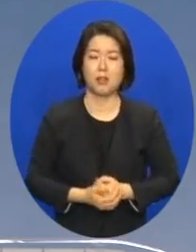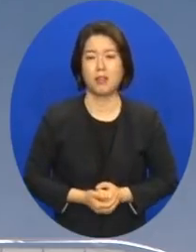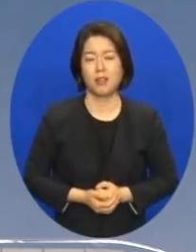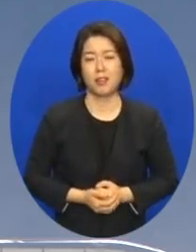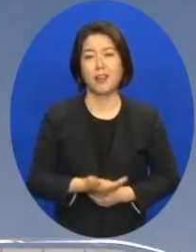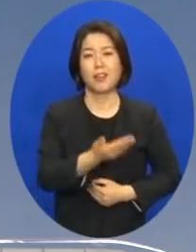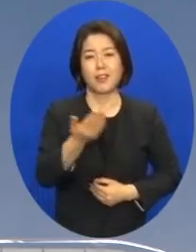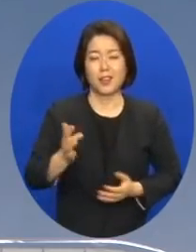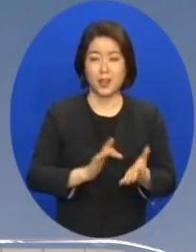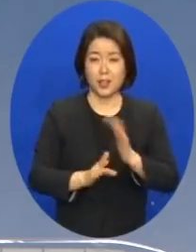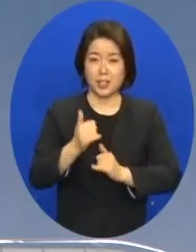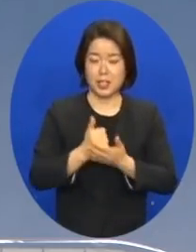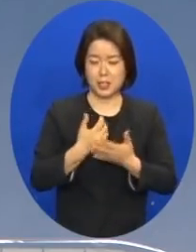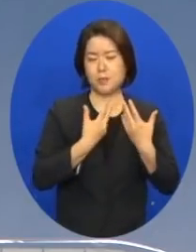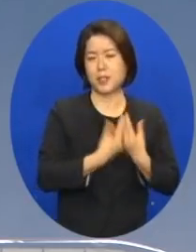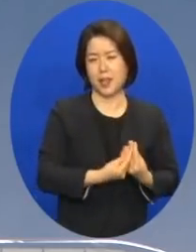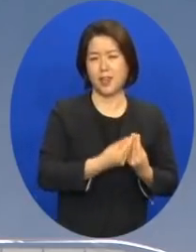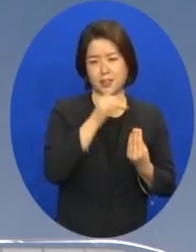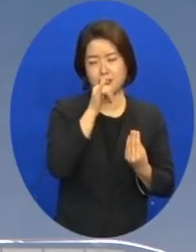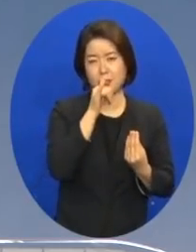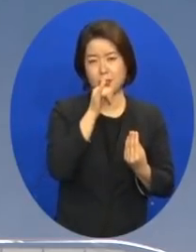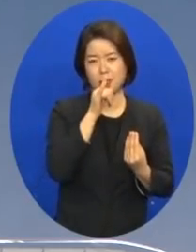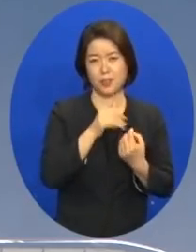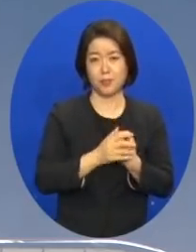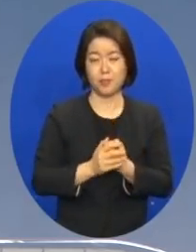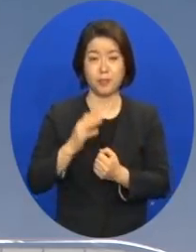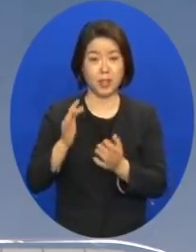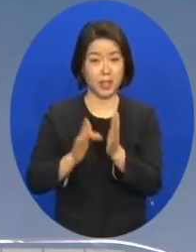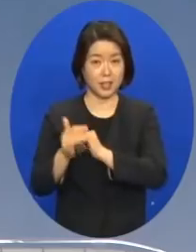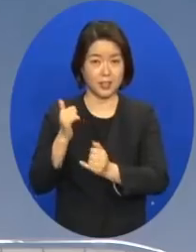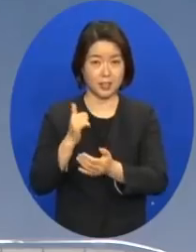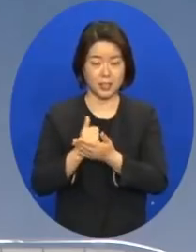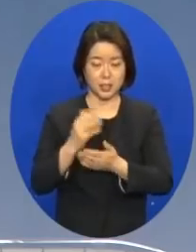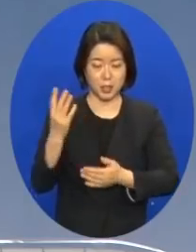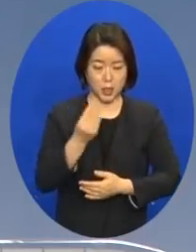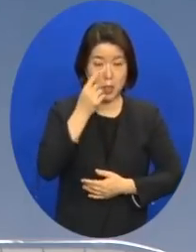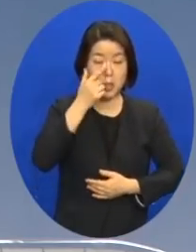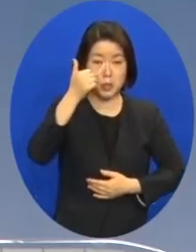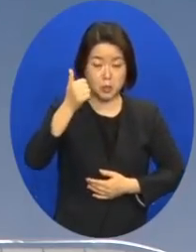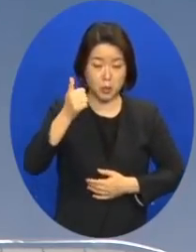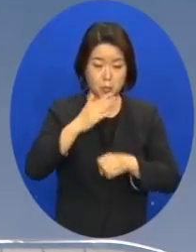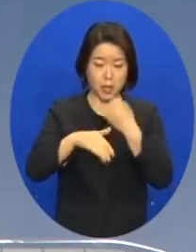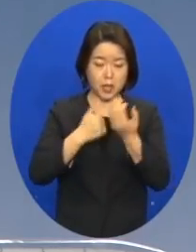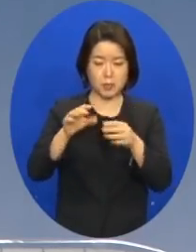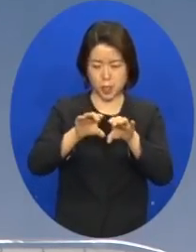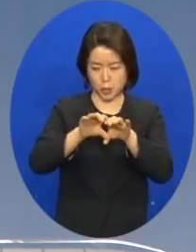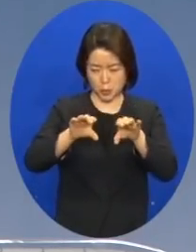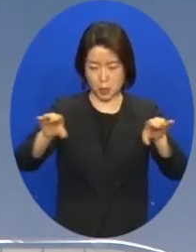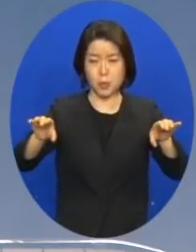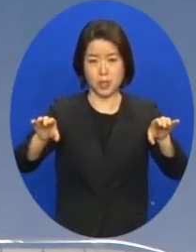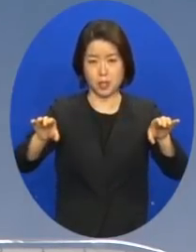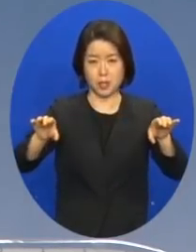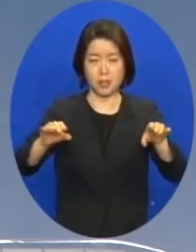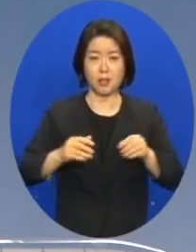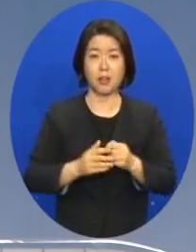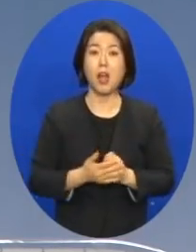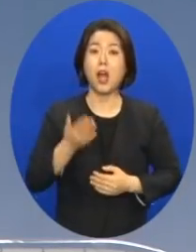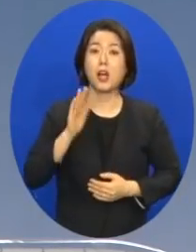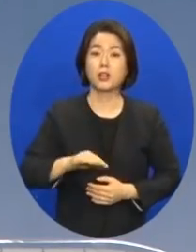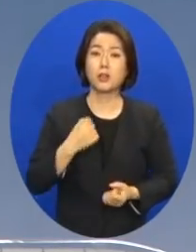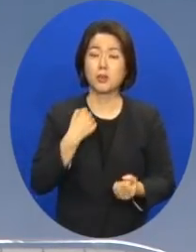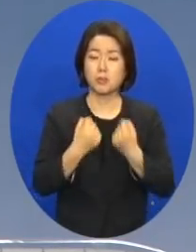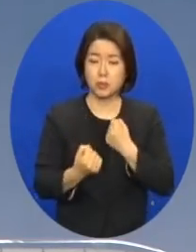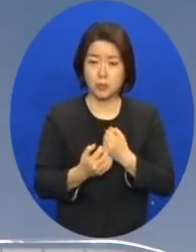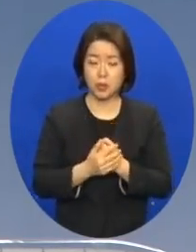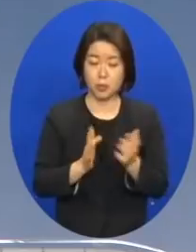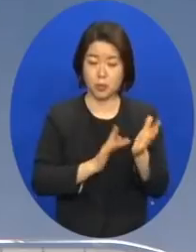여러분, 예수님의 예를 드셨어요. 예수님은 성부 하나님과 동일한 하나님이십니다. 그런데도